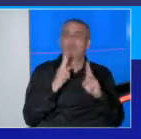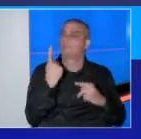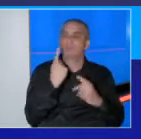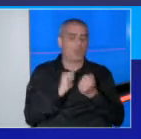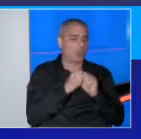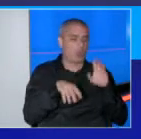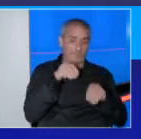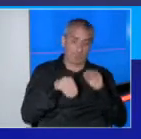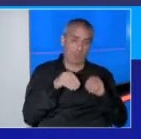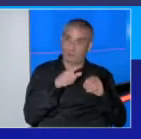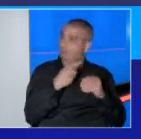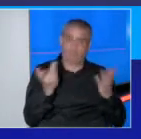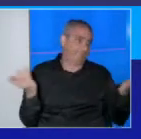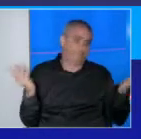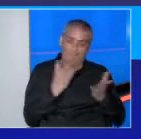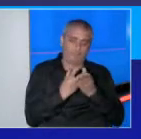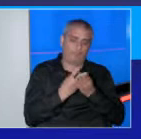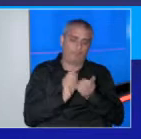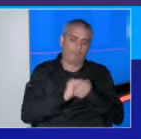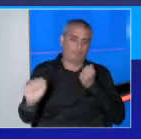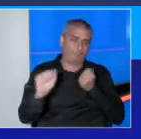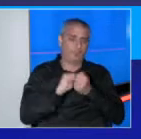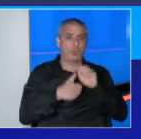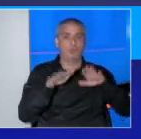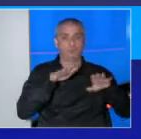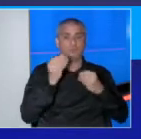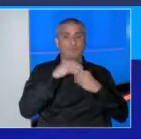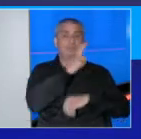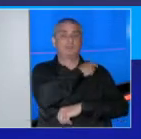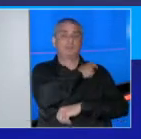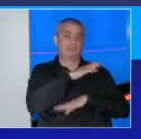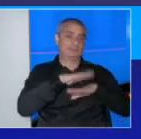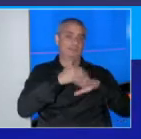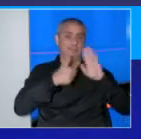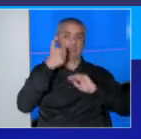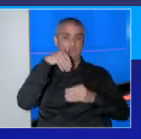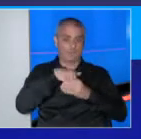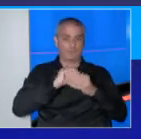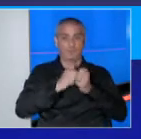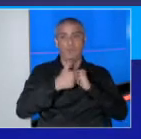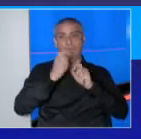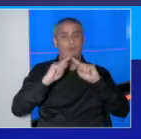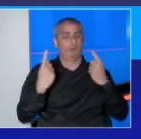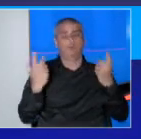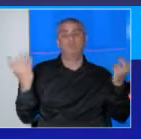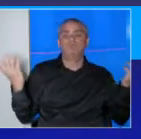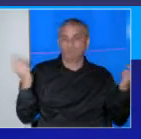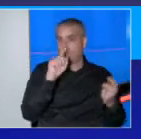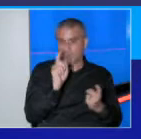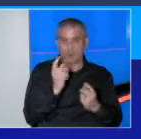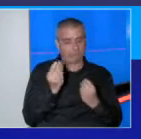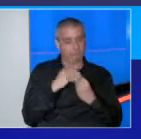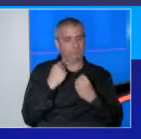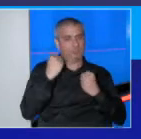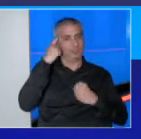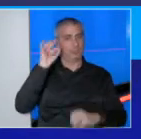זה או בחירות שבהם ימינה תימחק לחלוטין, או רשות ממשלה פלוס שרים בכירים, אם זה שרת הפנים או שרה אחרת, אז בעצם זה אולי אפילו מחזק